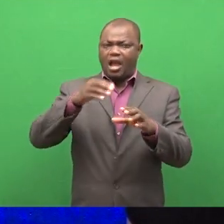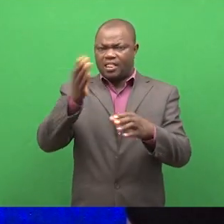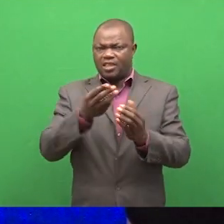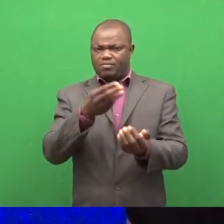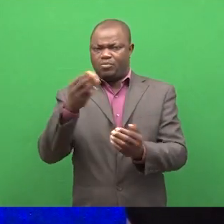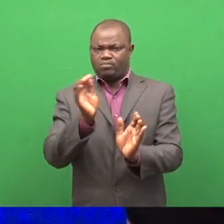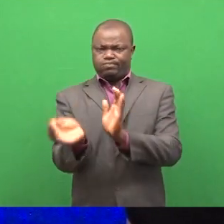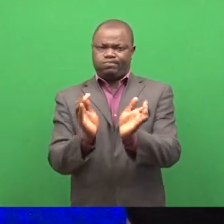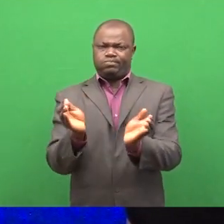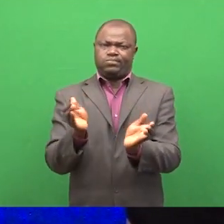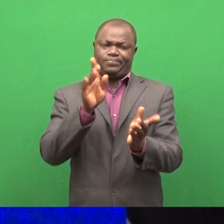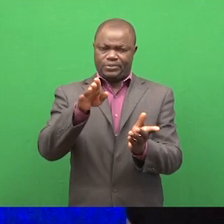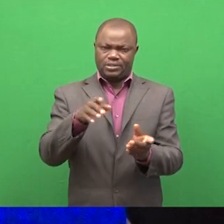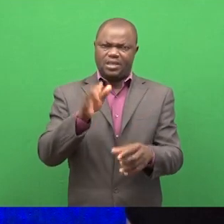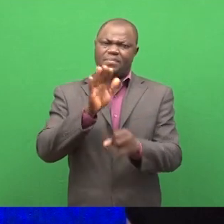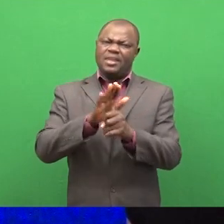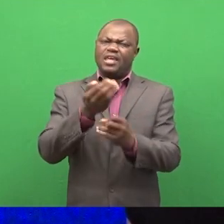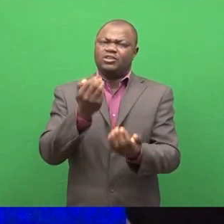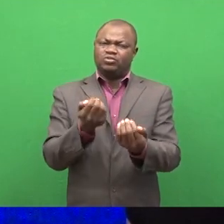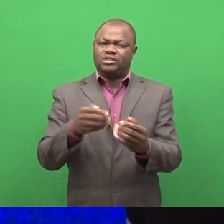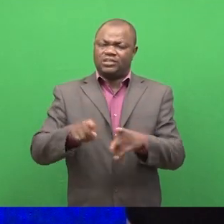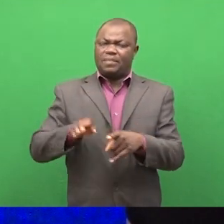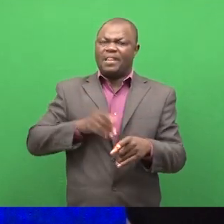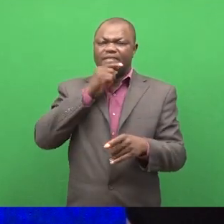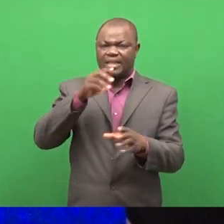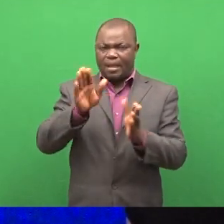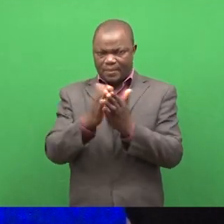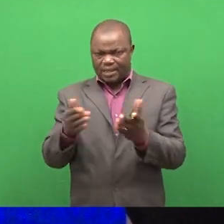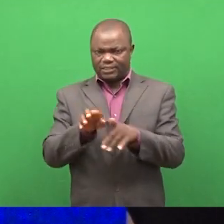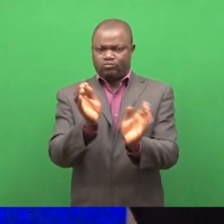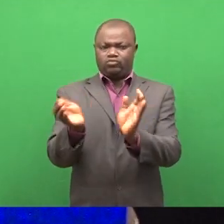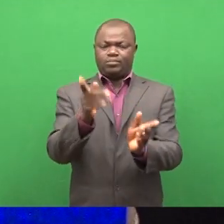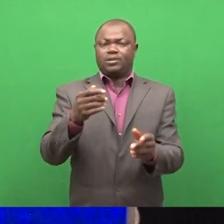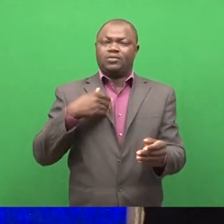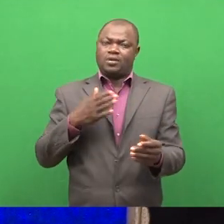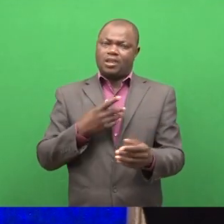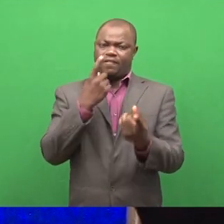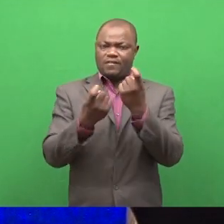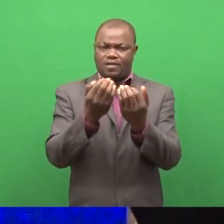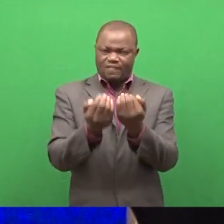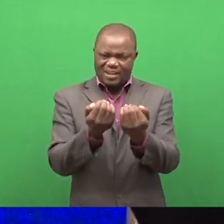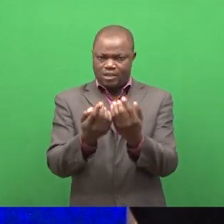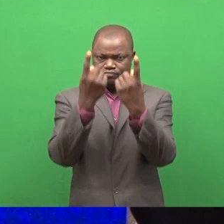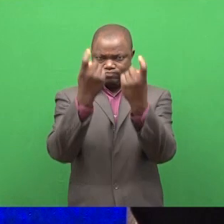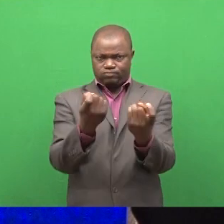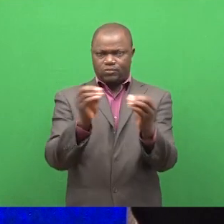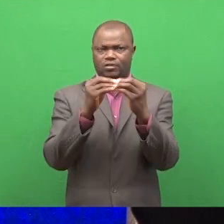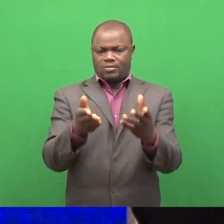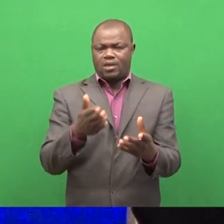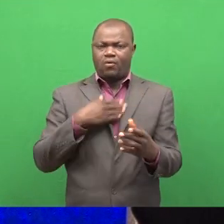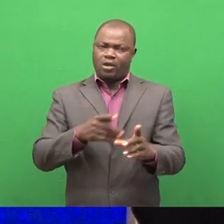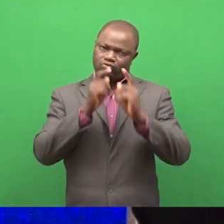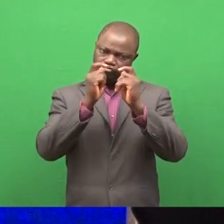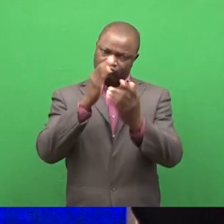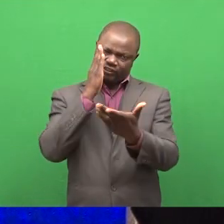vana vari kuchengetwa nevabereki vasiri vavo vawanda ndoda kukurudzira izvo kuti ngatigare nevana pasi tovadzidzisa